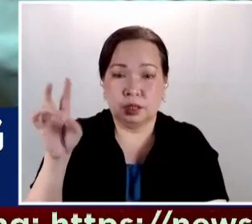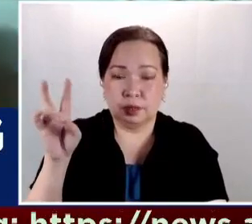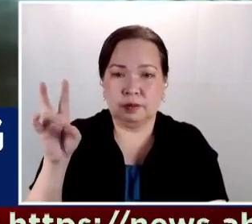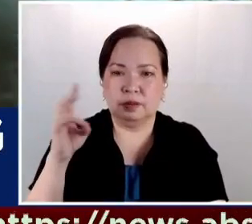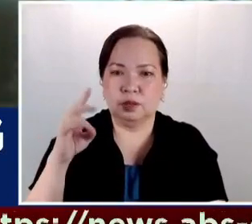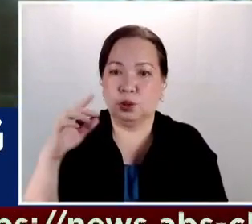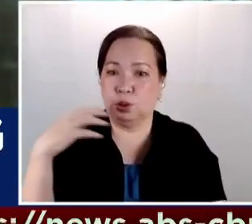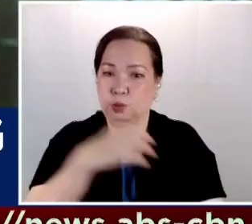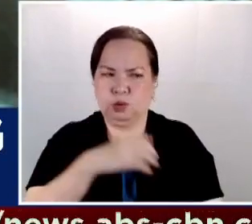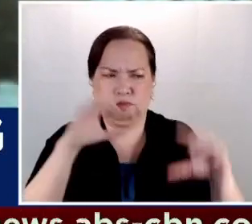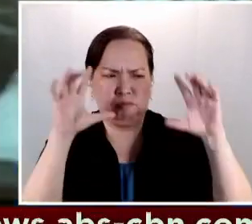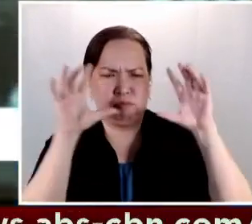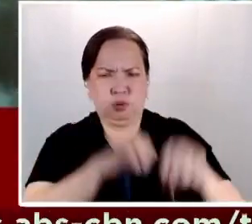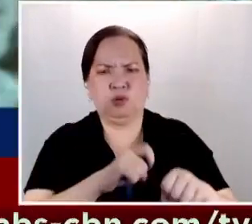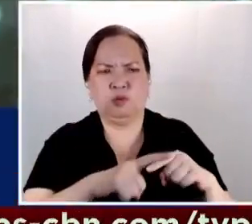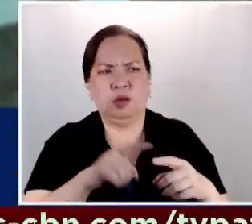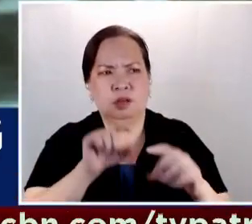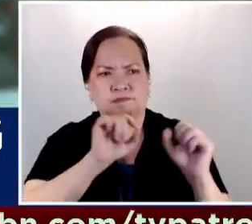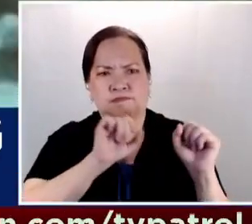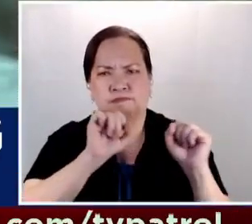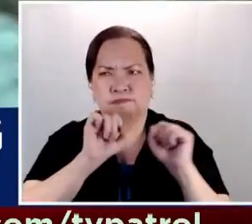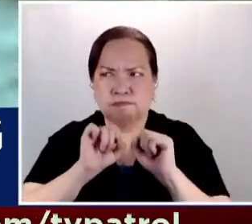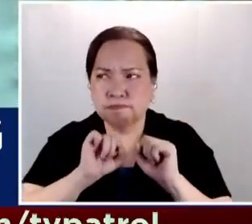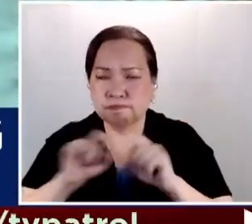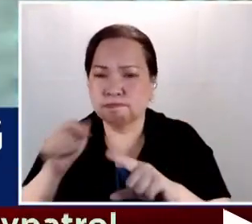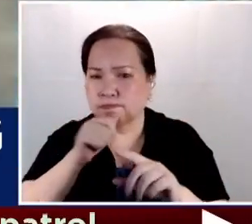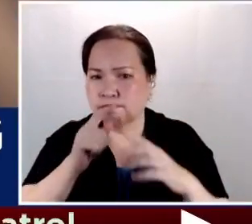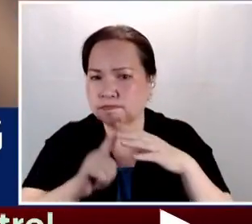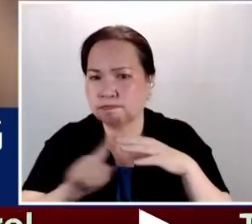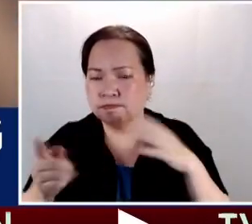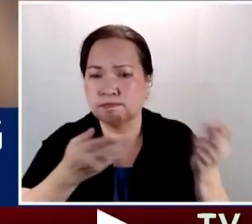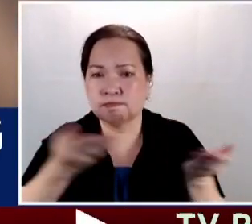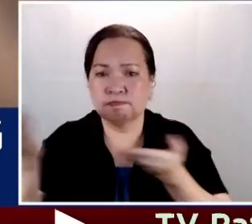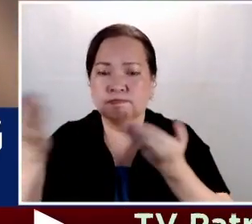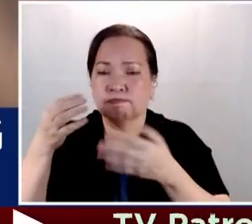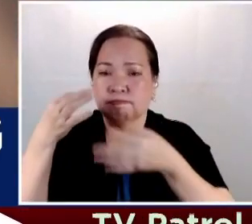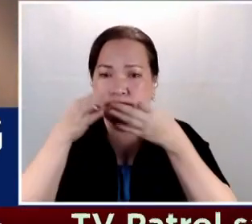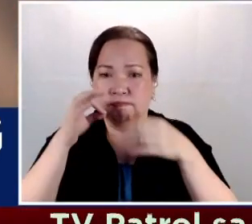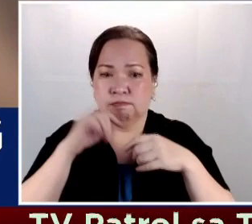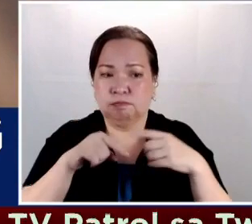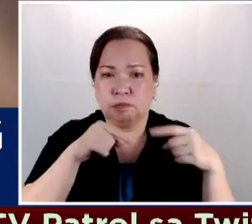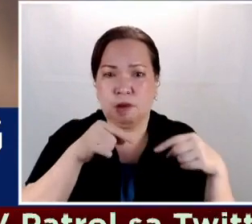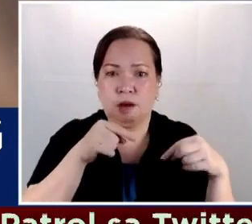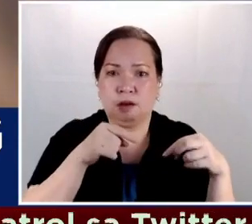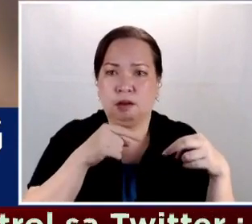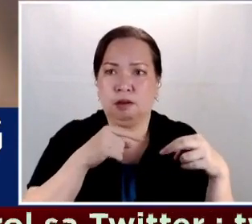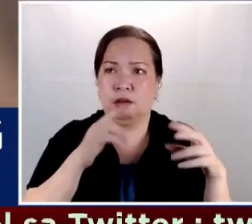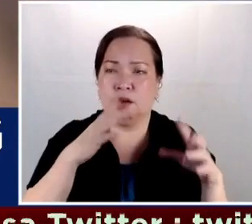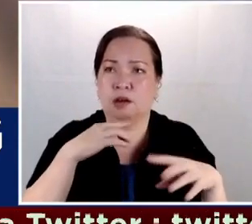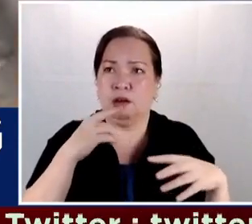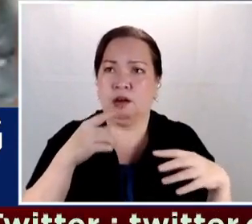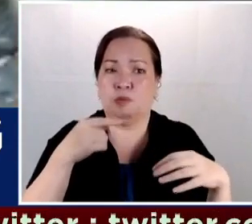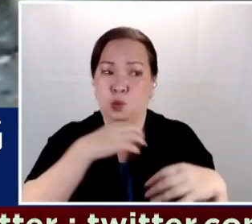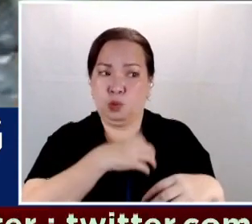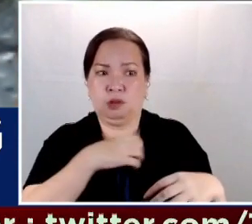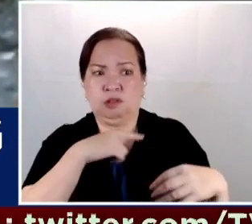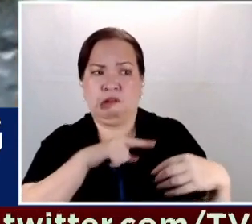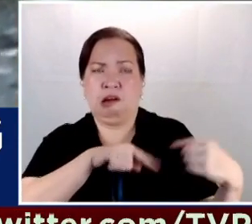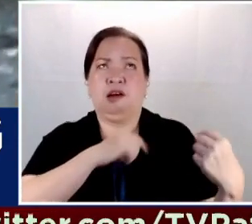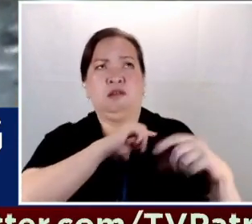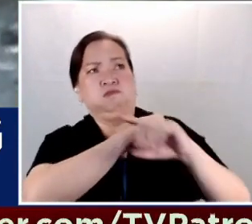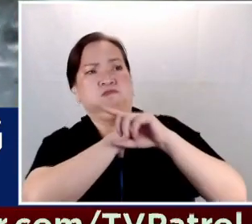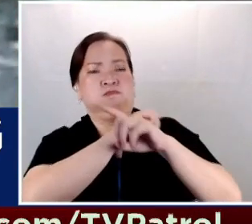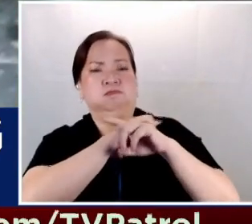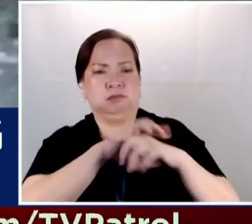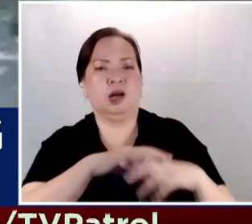inakusahang drug runner. Nanlaban umano sa mga pulis kaya siya nabaril. Pero lumabas sa CCTV mga testimonya at pagsusuri sa